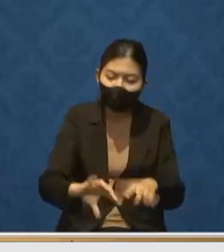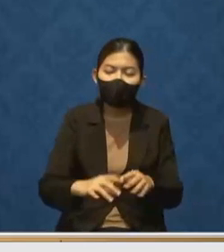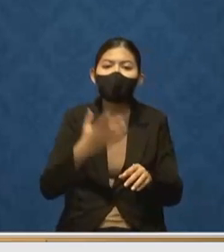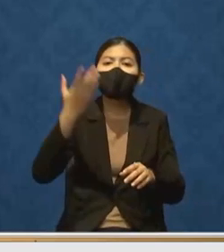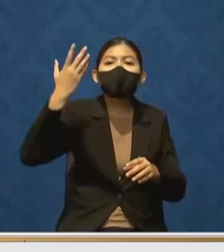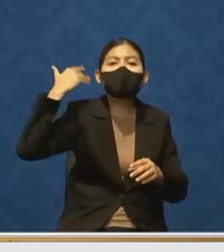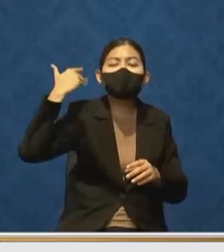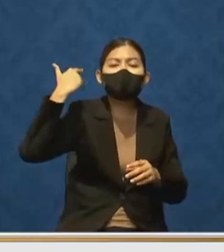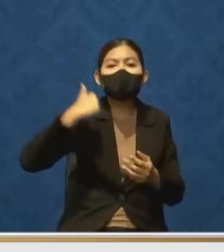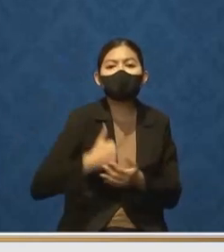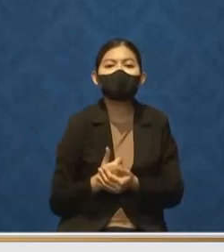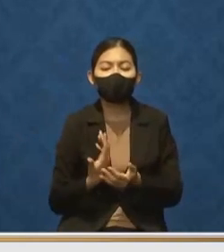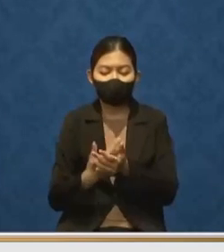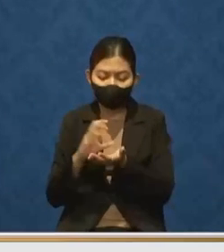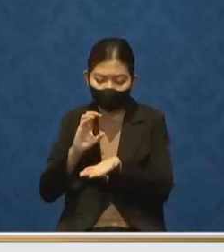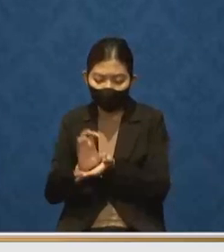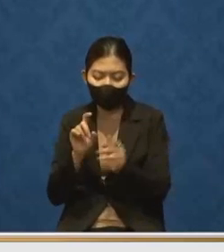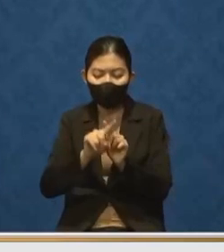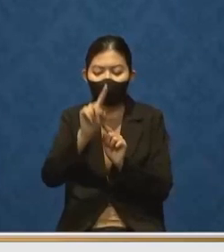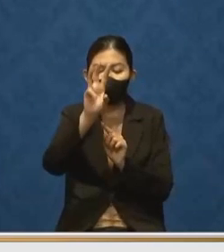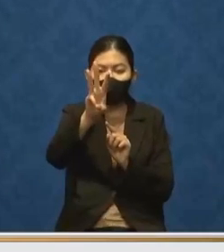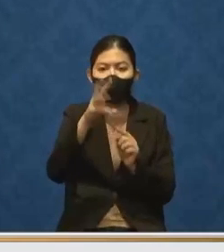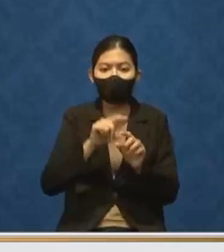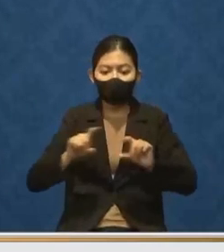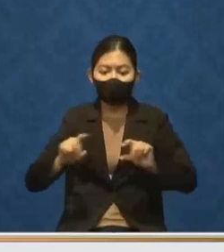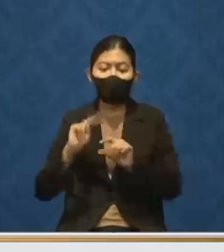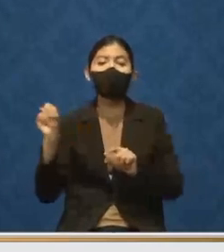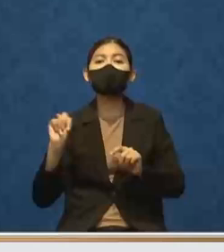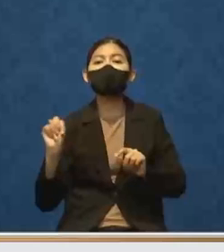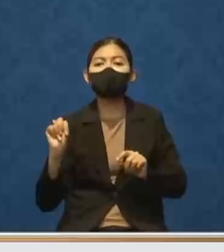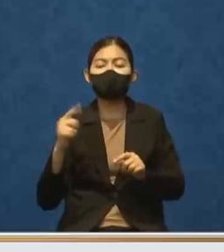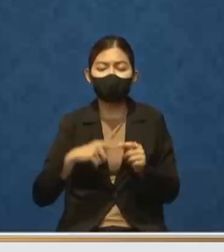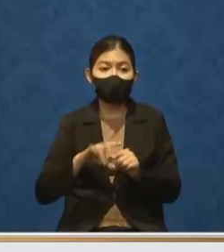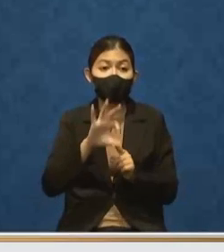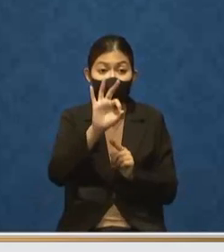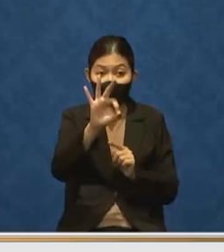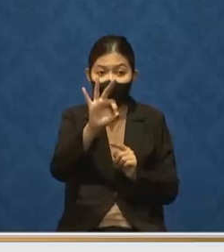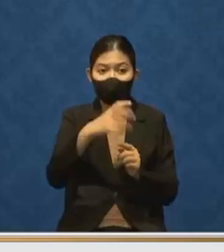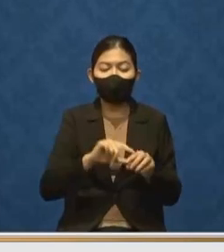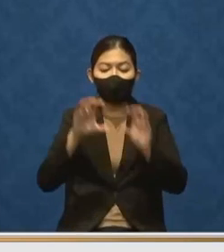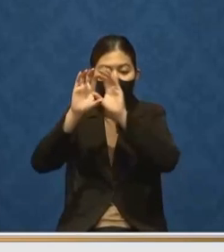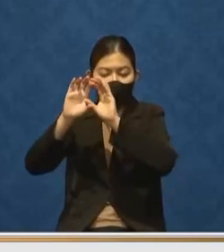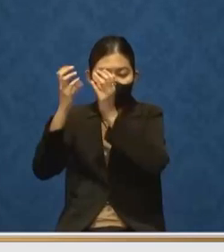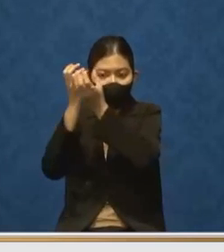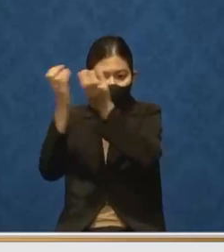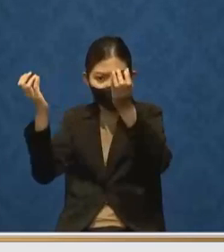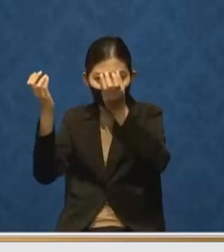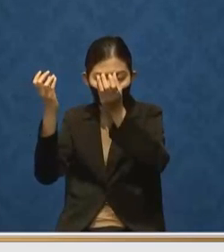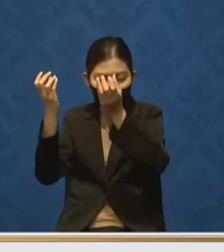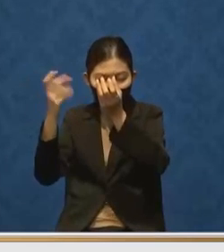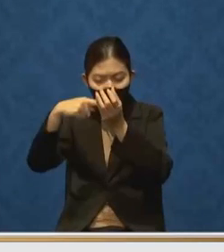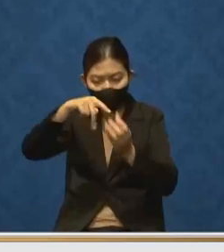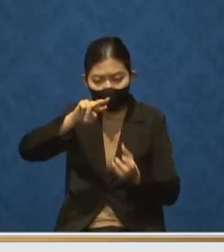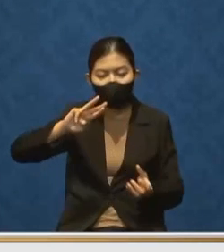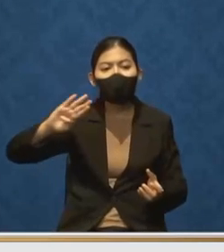ดงไว้ในเอกสารงบประมาณฉบับที่6เล่มคาดน้ำเงิน9ร่างพระราชบัญญัติงบประมาณรายจ่ายประจำปีง